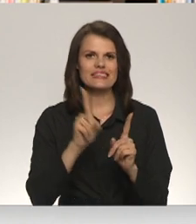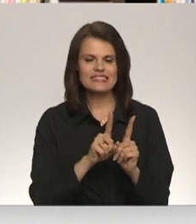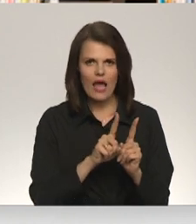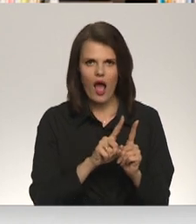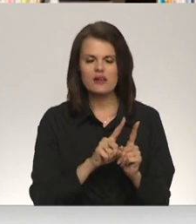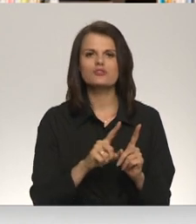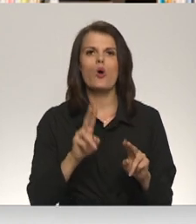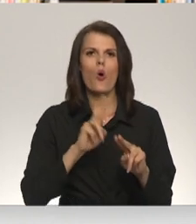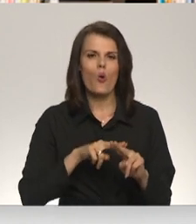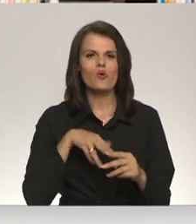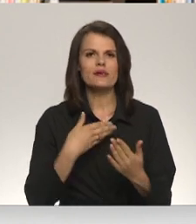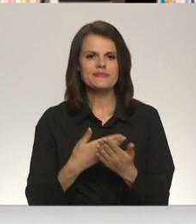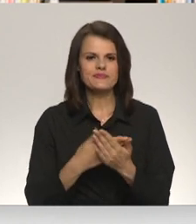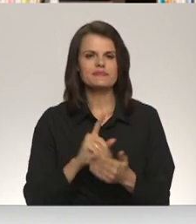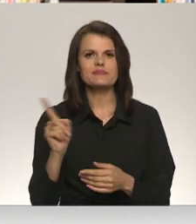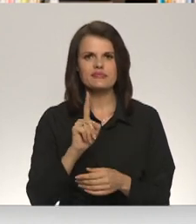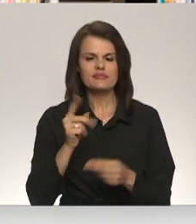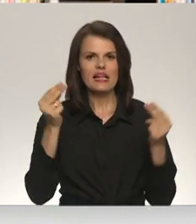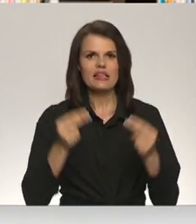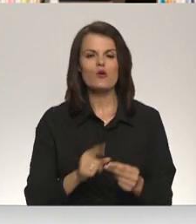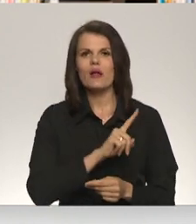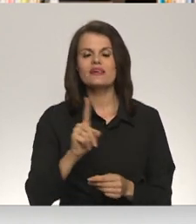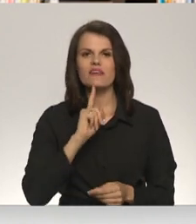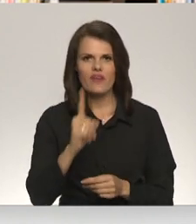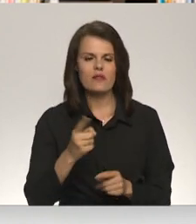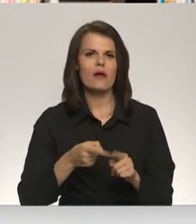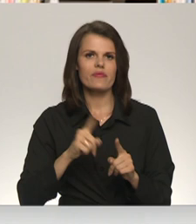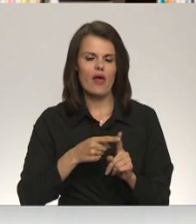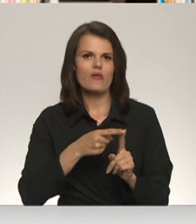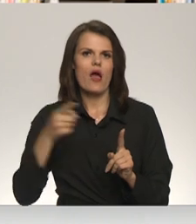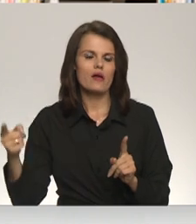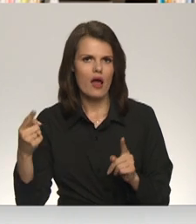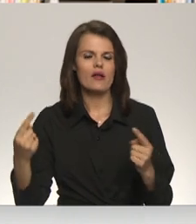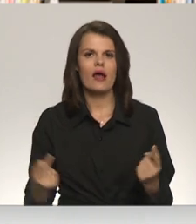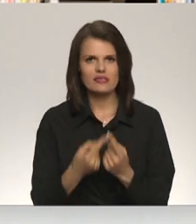īsāks, un ja ir līdz 1 gadam garāks, tad attiecīgi